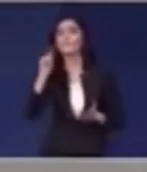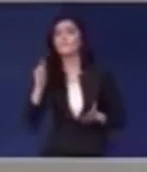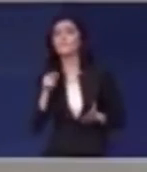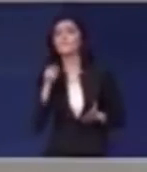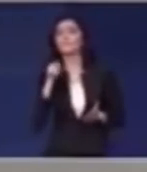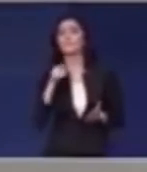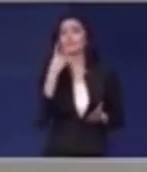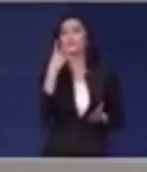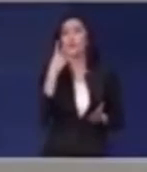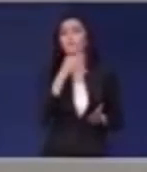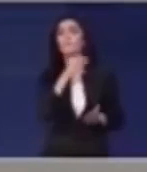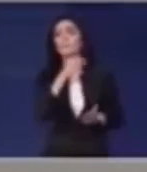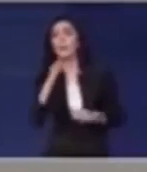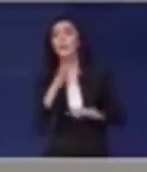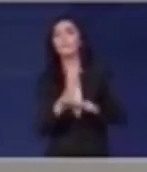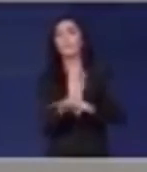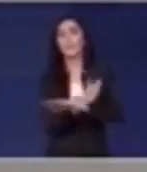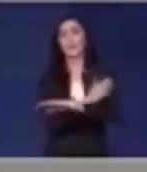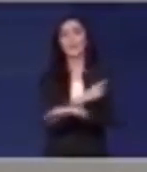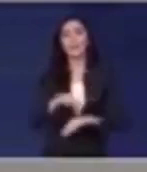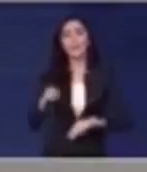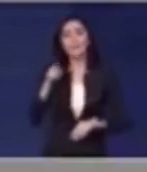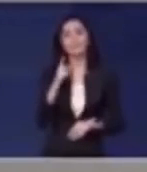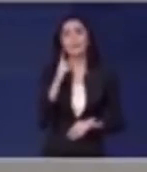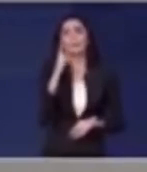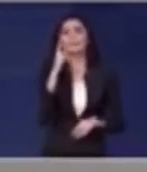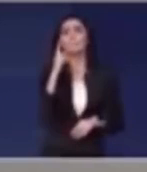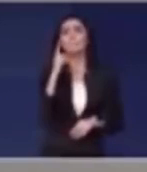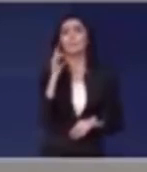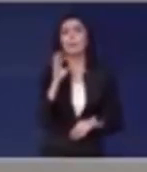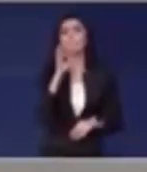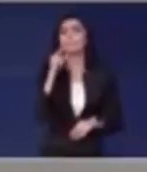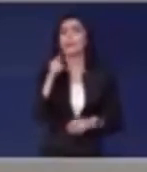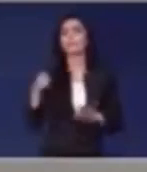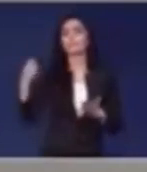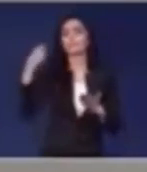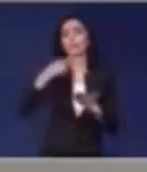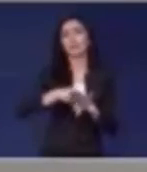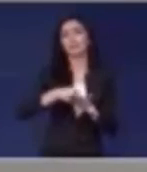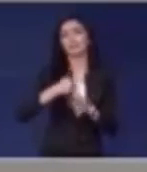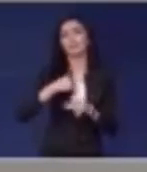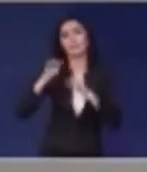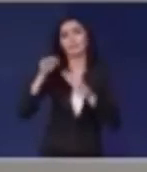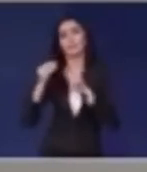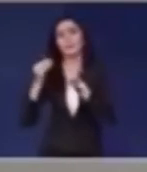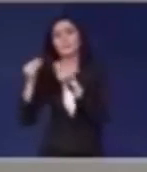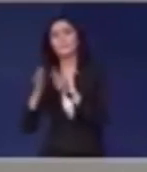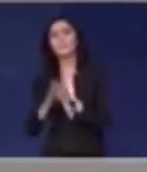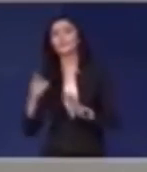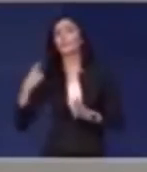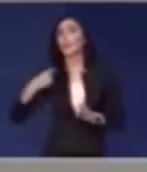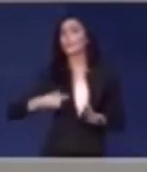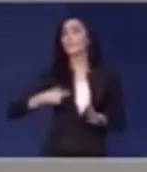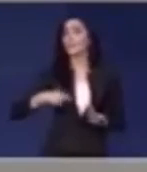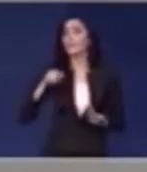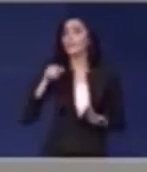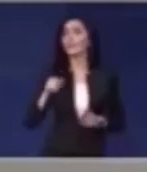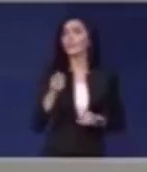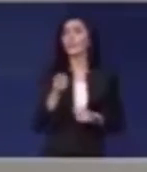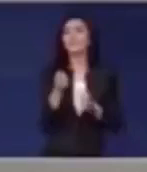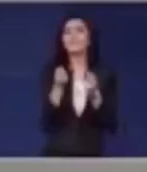4,4 milyon vatandaşımıza 1'er lira nakit desteği var Özellikle